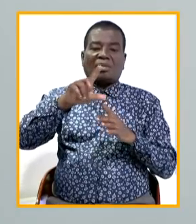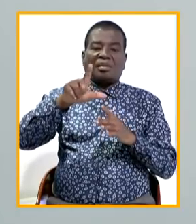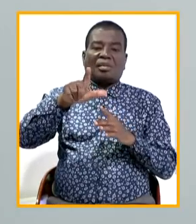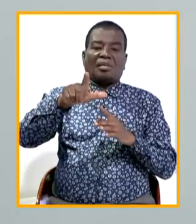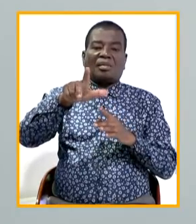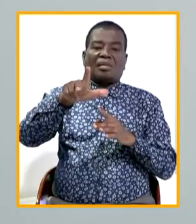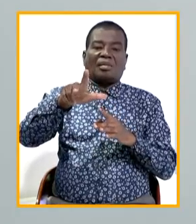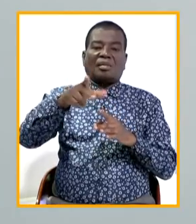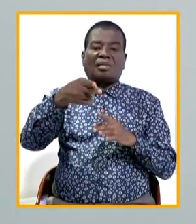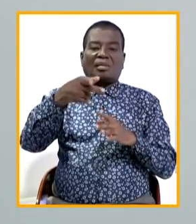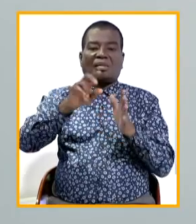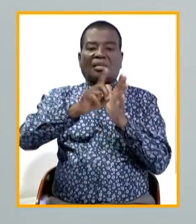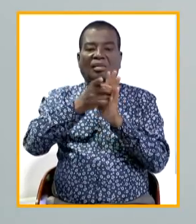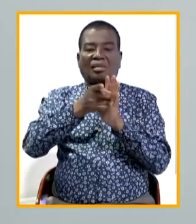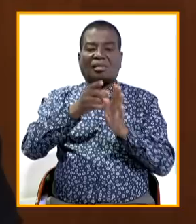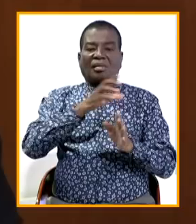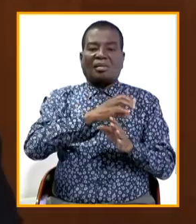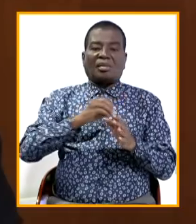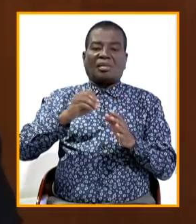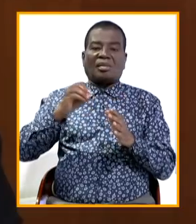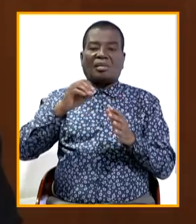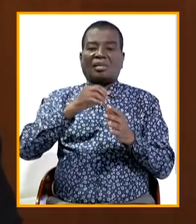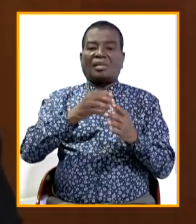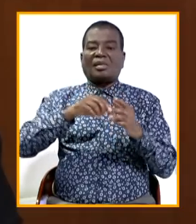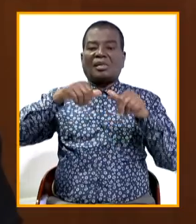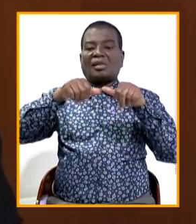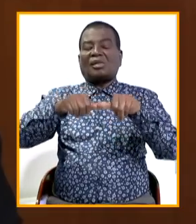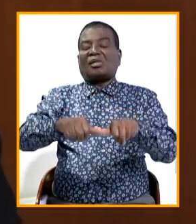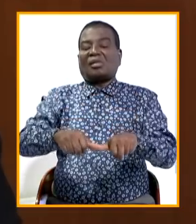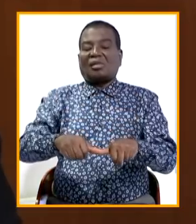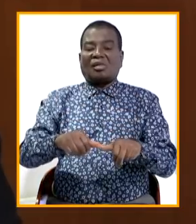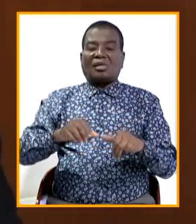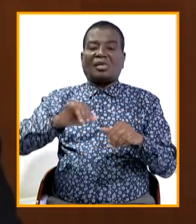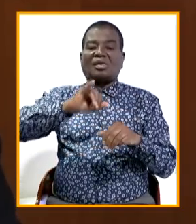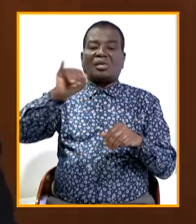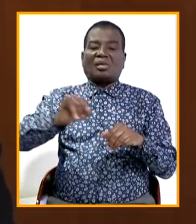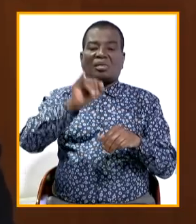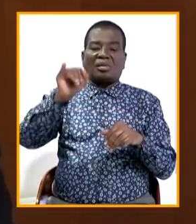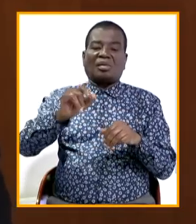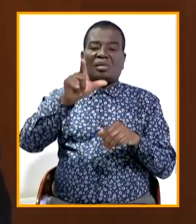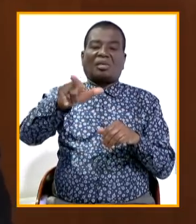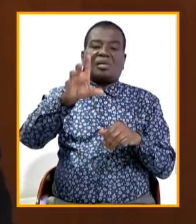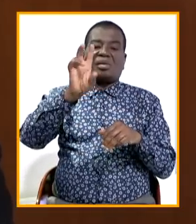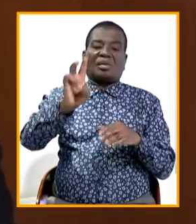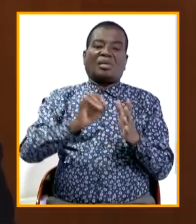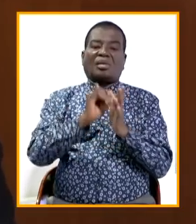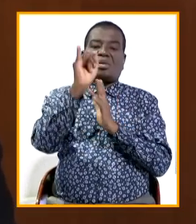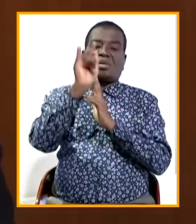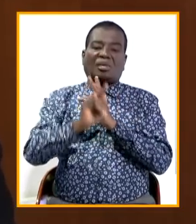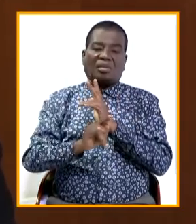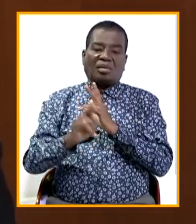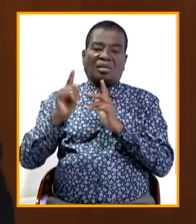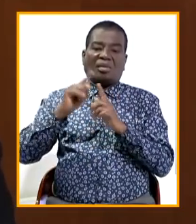23h59 minutes. De 85 à 170 points à partir du jeudi 27 juillet 2023